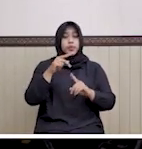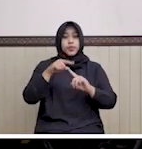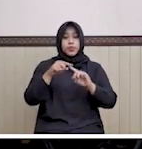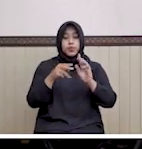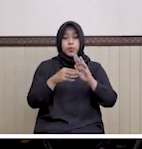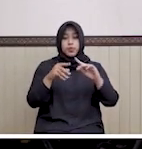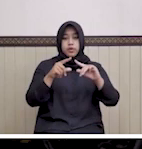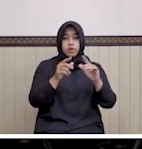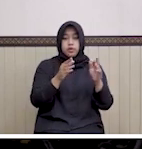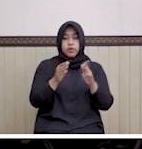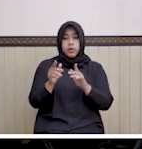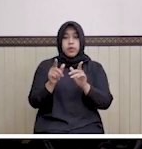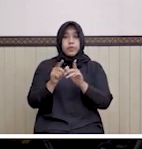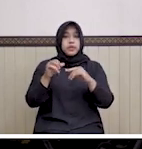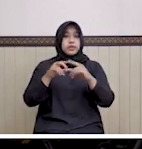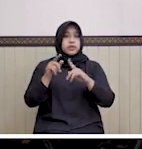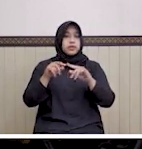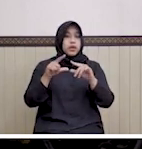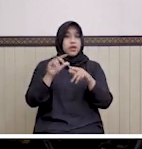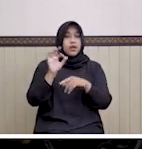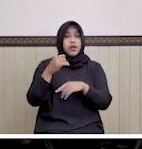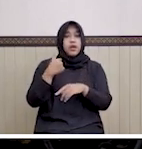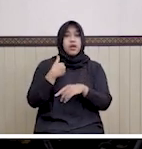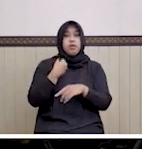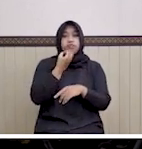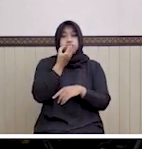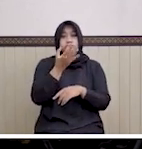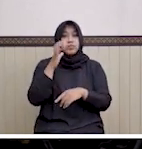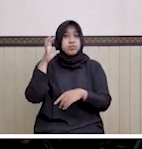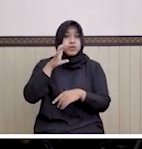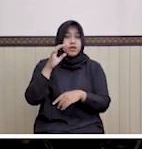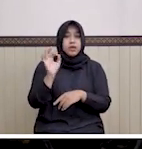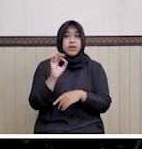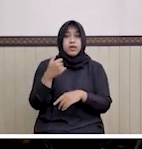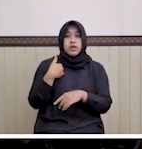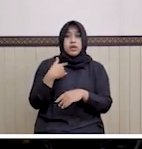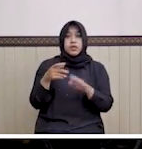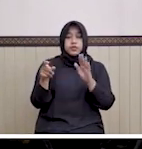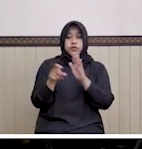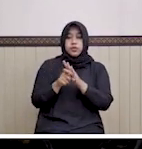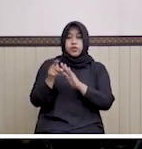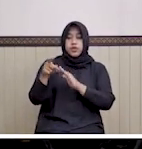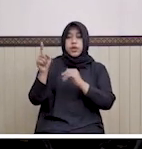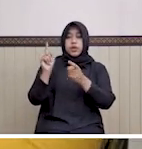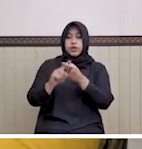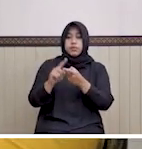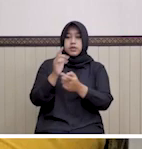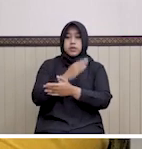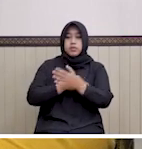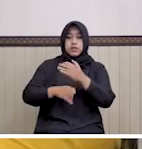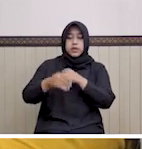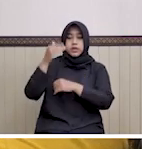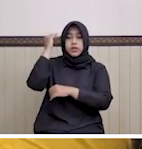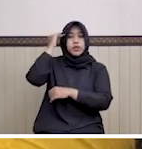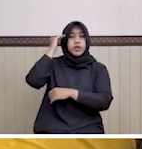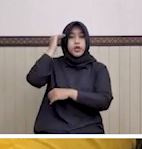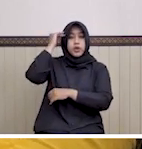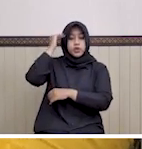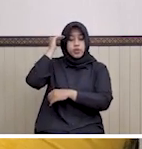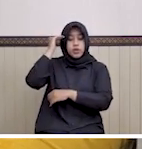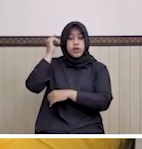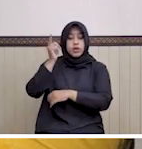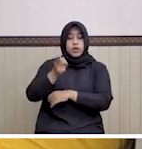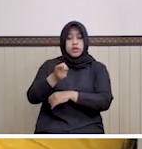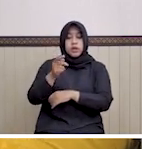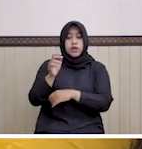tidak ada potensi untuk berteriak begitu kemudian misalkan dia kawan yang disabilitas intelektual sehingga